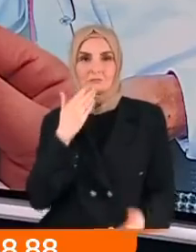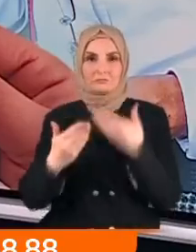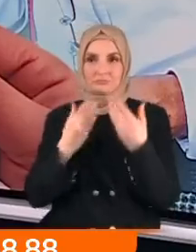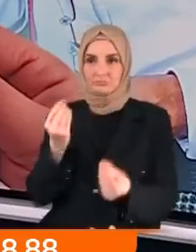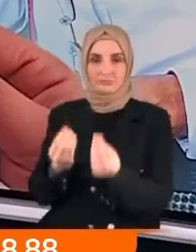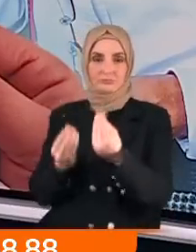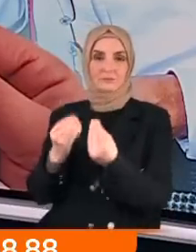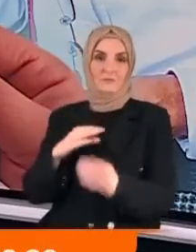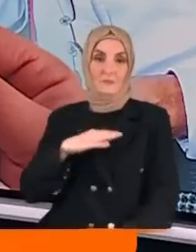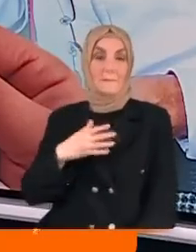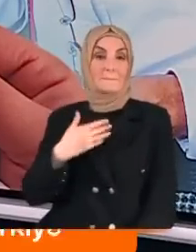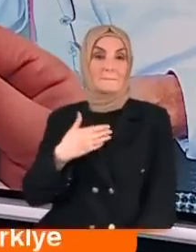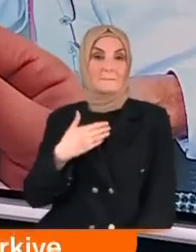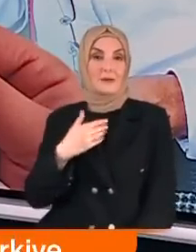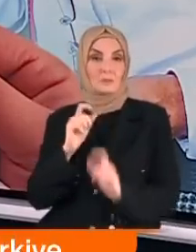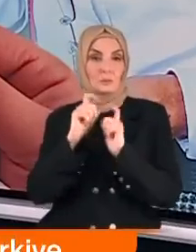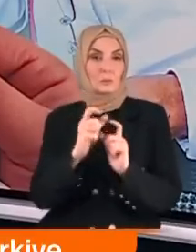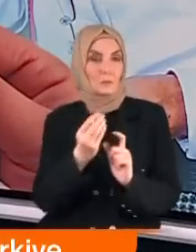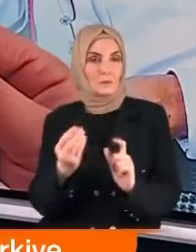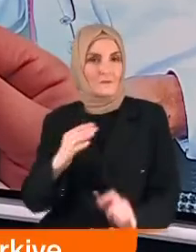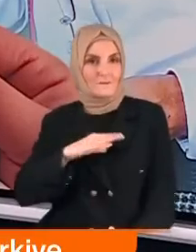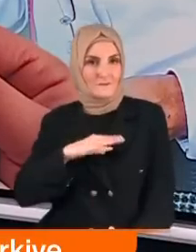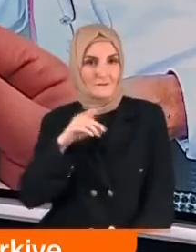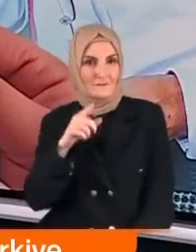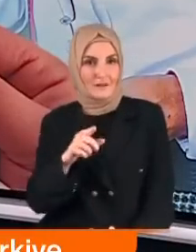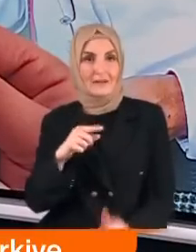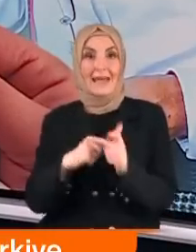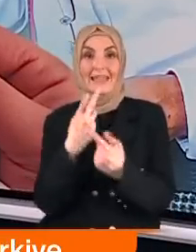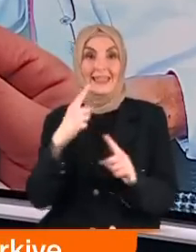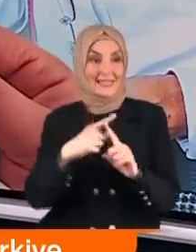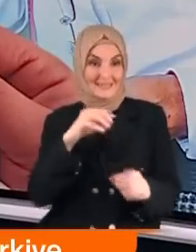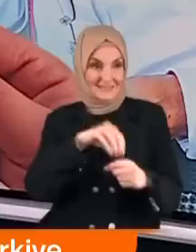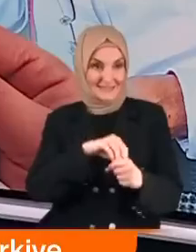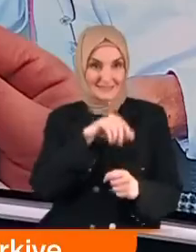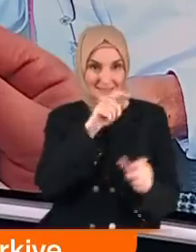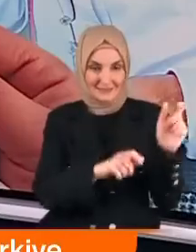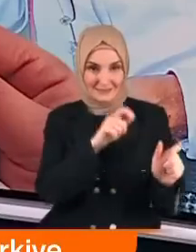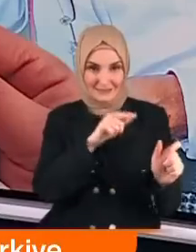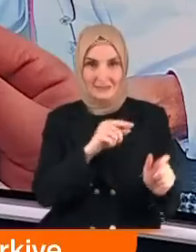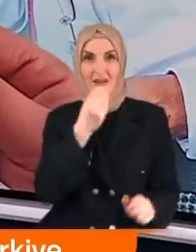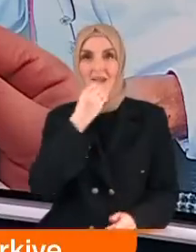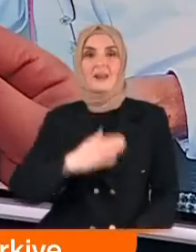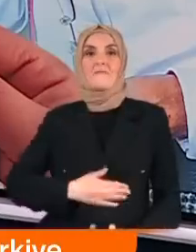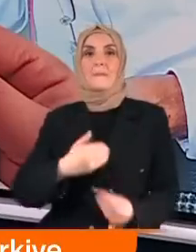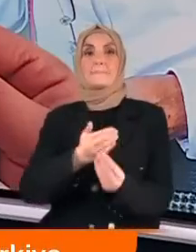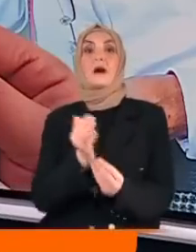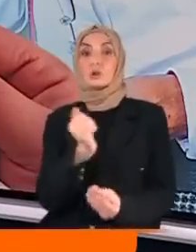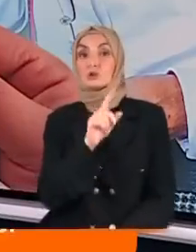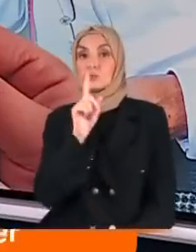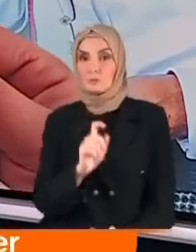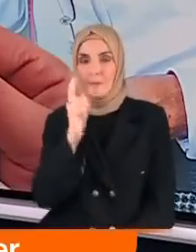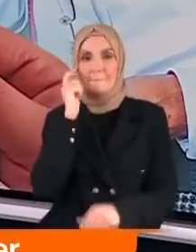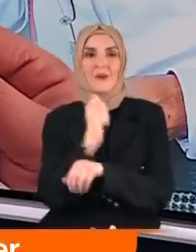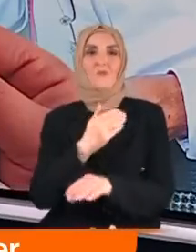var. EYT kapsamında olanlar refah payı alabilecek mi? Başvurusunu sonradan yapanlar faydalanabilecek mi? Gibi.